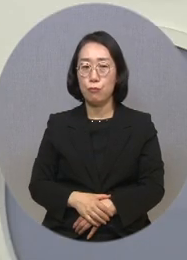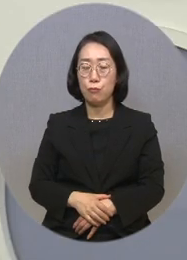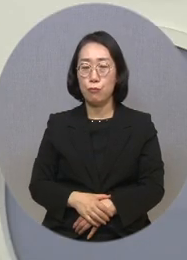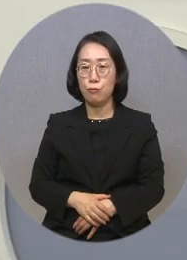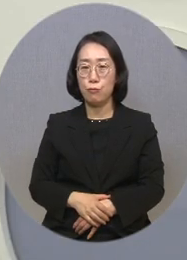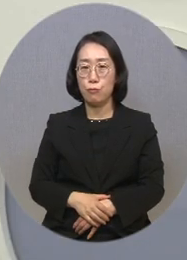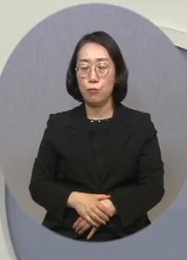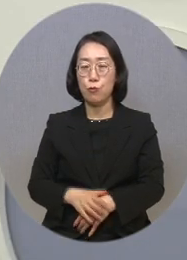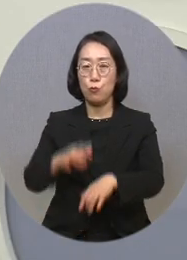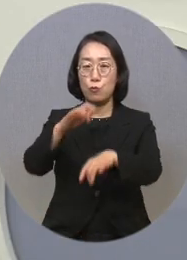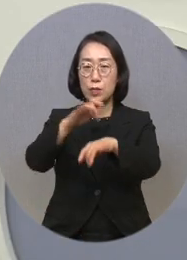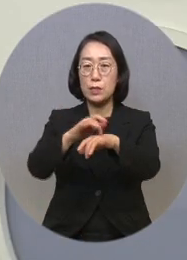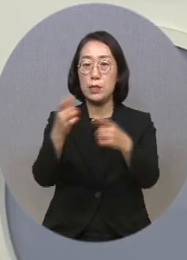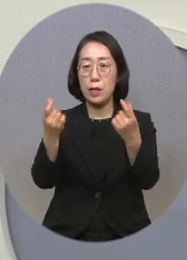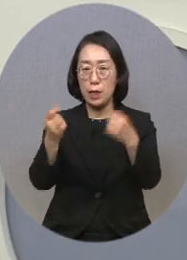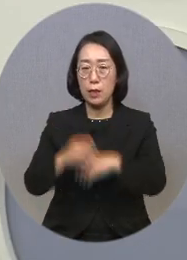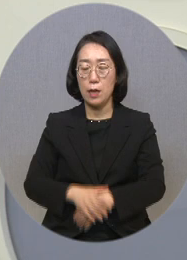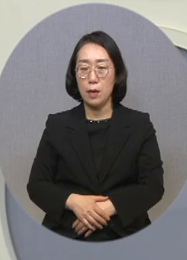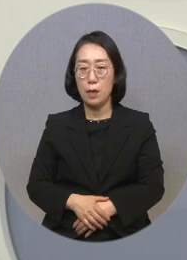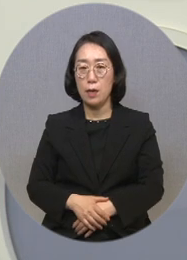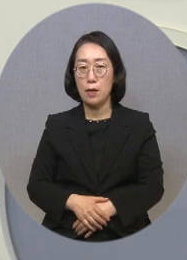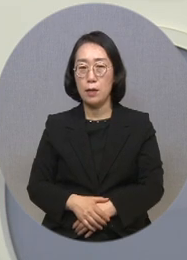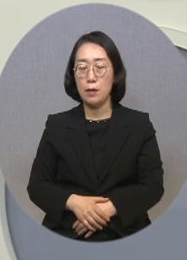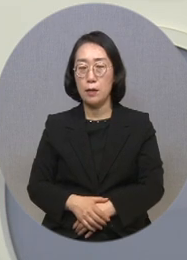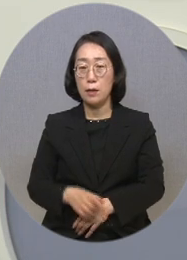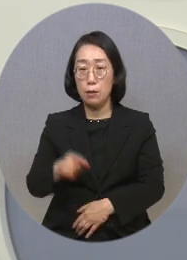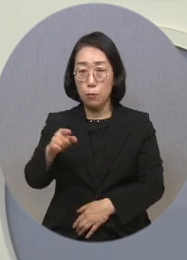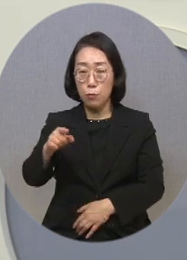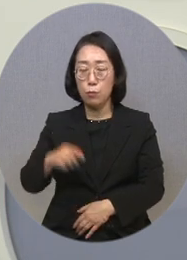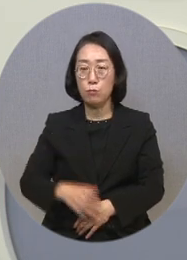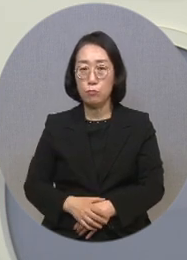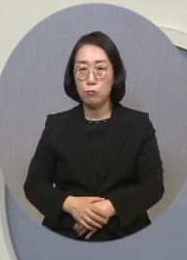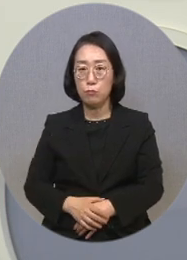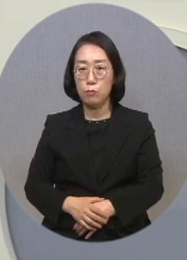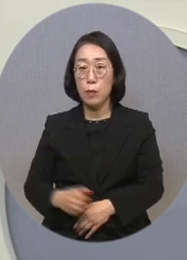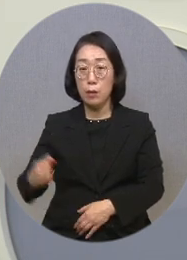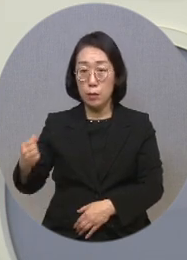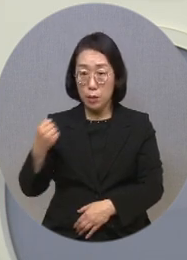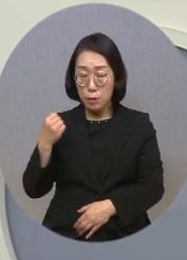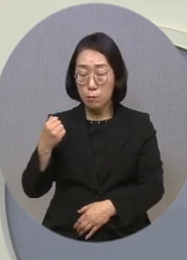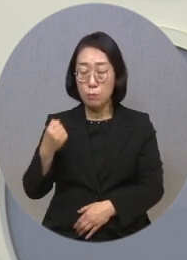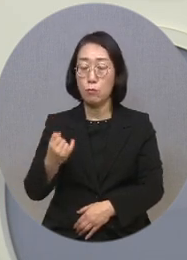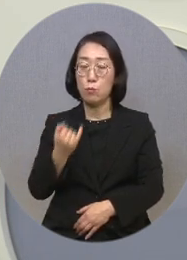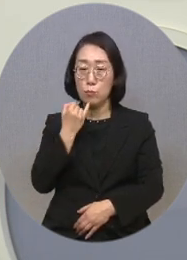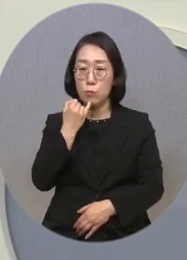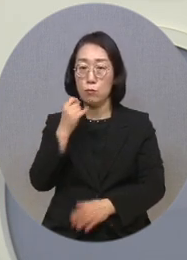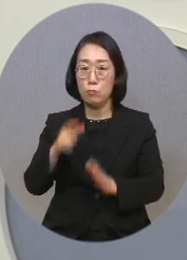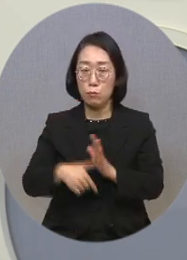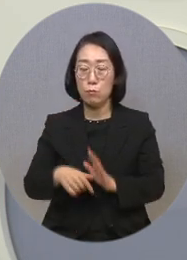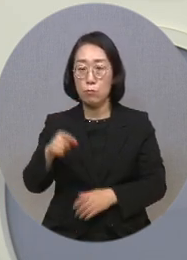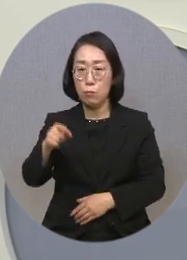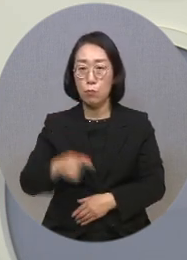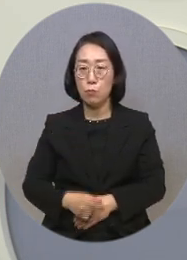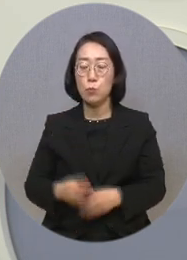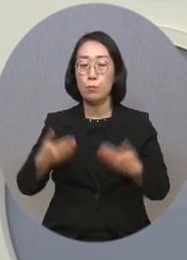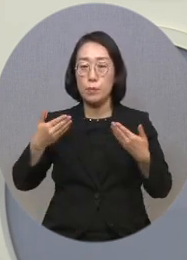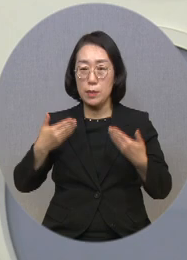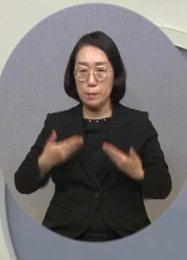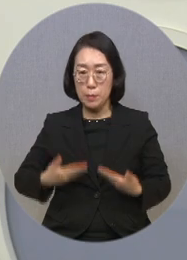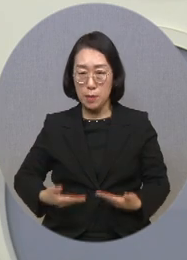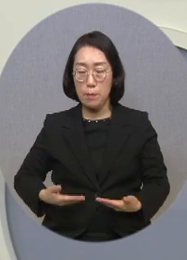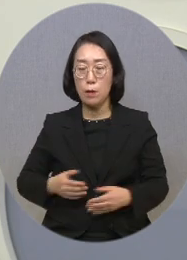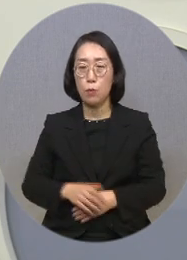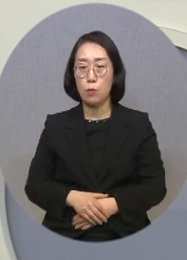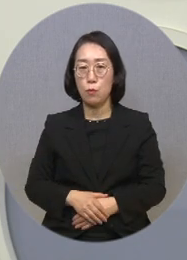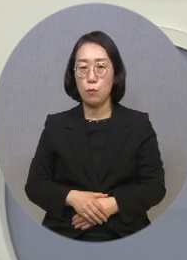예. 일종의 그러한 귀이기 때문에 기운이 또 괜찮은 때에는 그런 것이 좀 더 잠잠하고